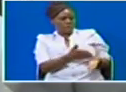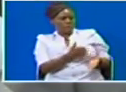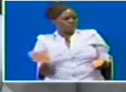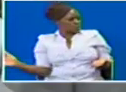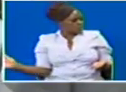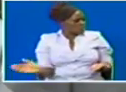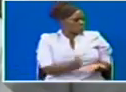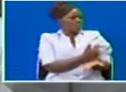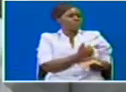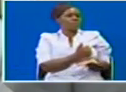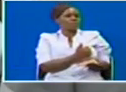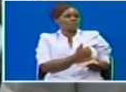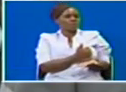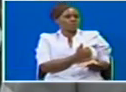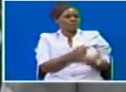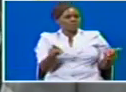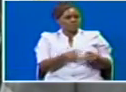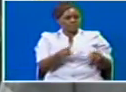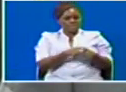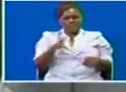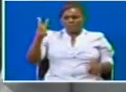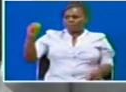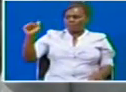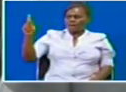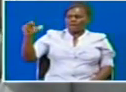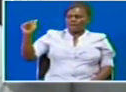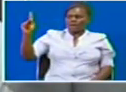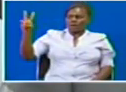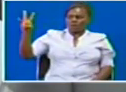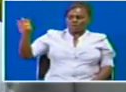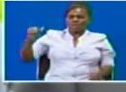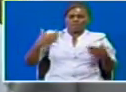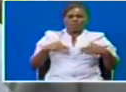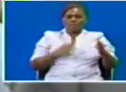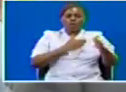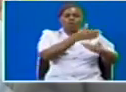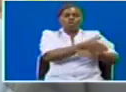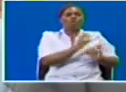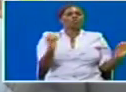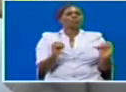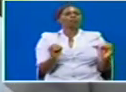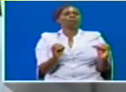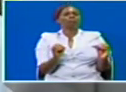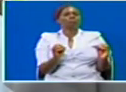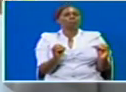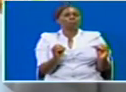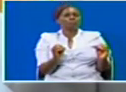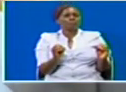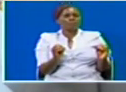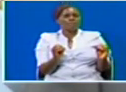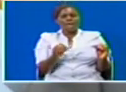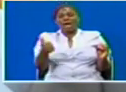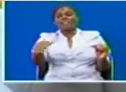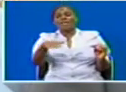sitolewe sote. Ndio. Na kwa upande wa Marakwet nafikiri watu wetu hawavuki ng'ambo, hawajaenda kwa